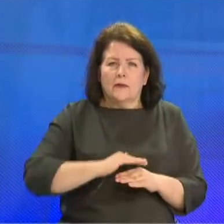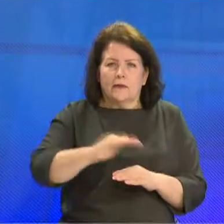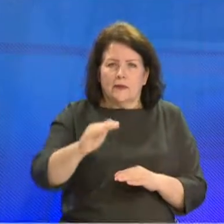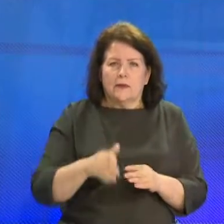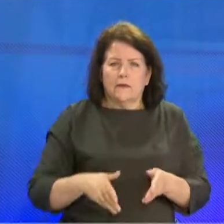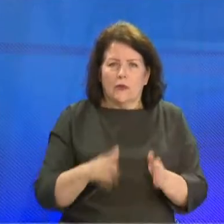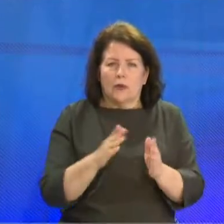полотна.